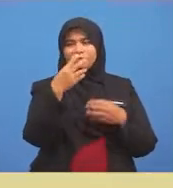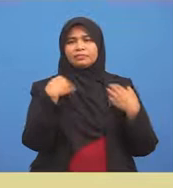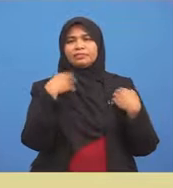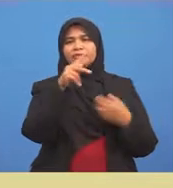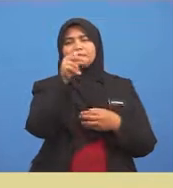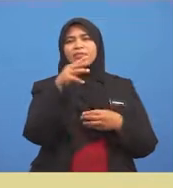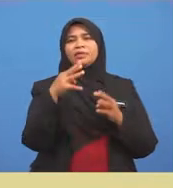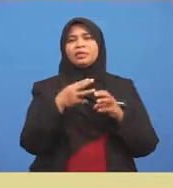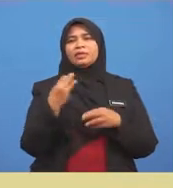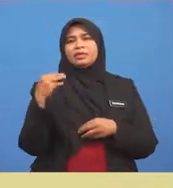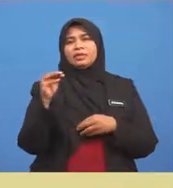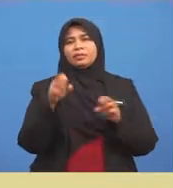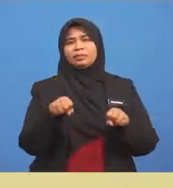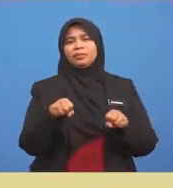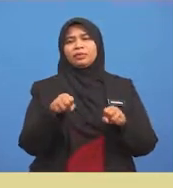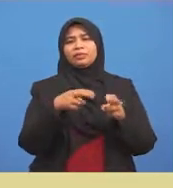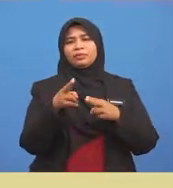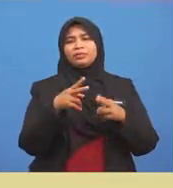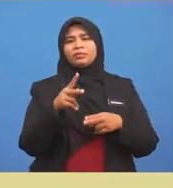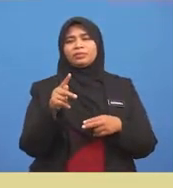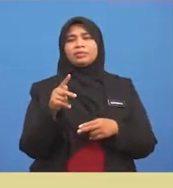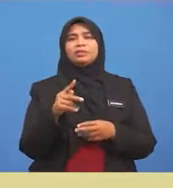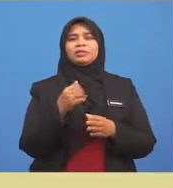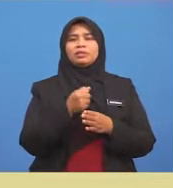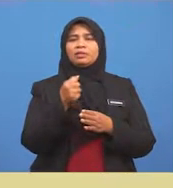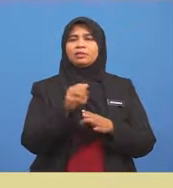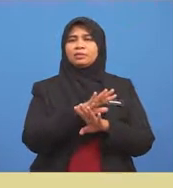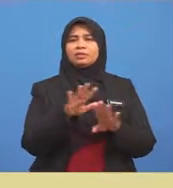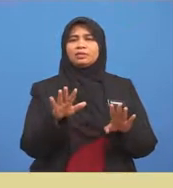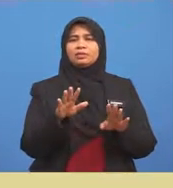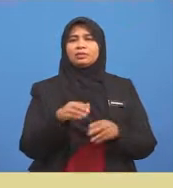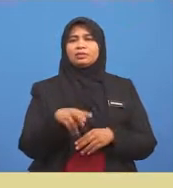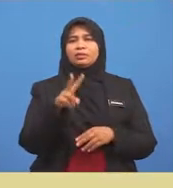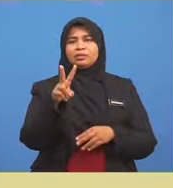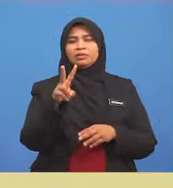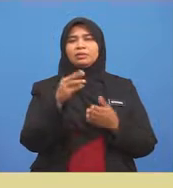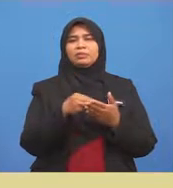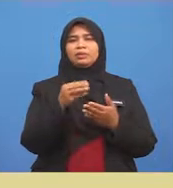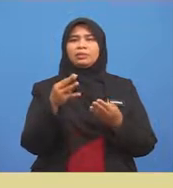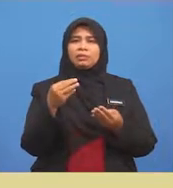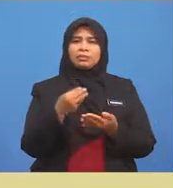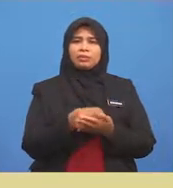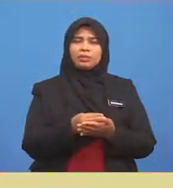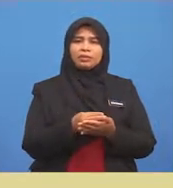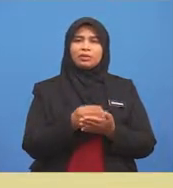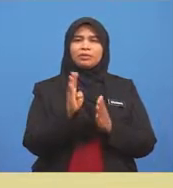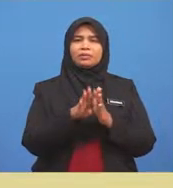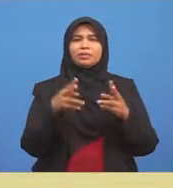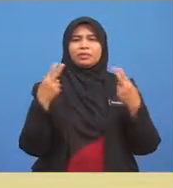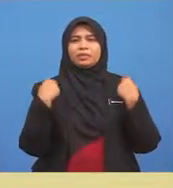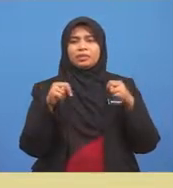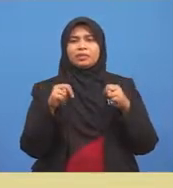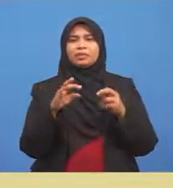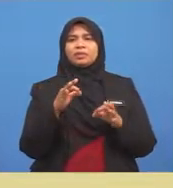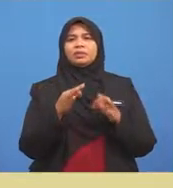mampu menguruskannya ataupun tidak. Cara kedua, memberi modal berniaga.